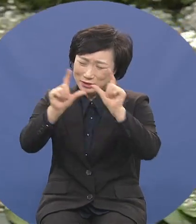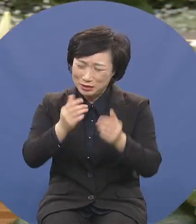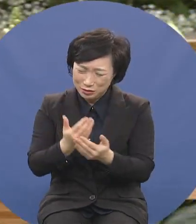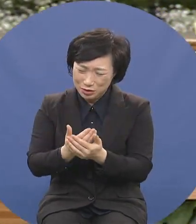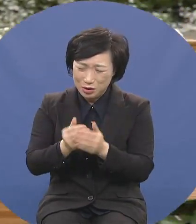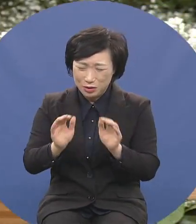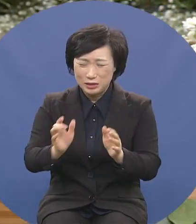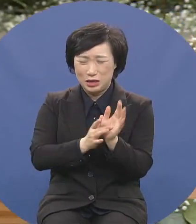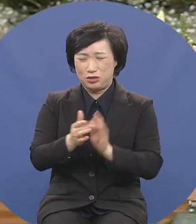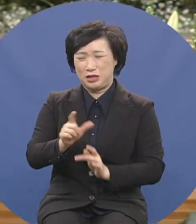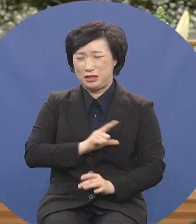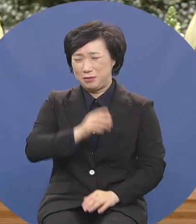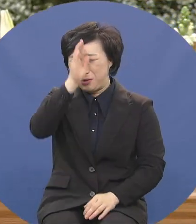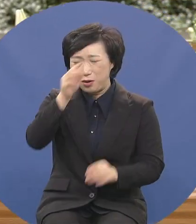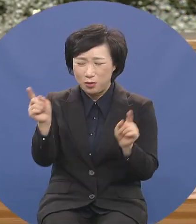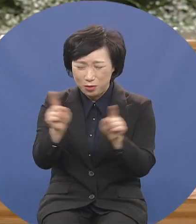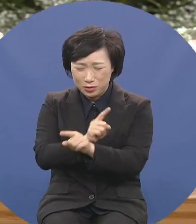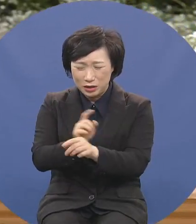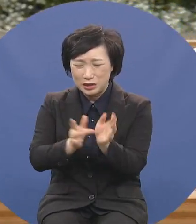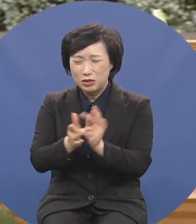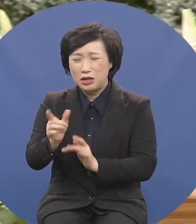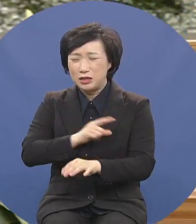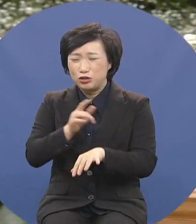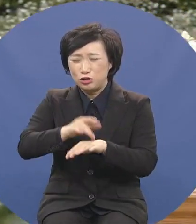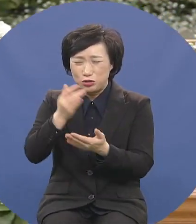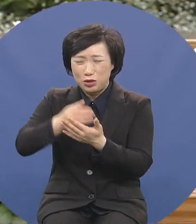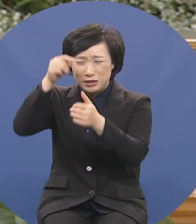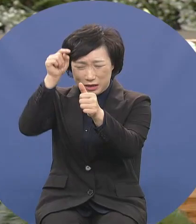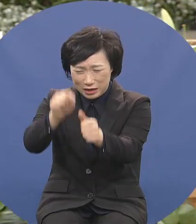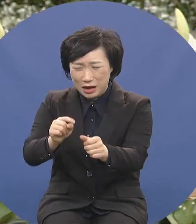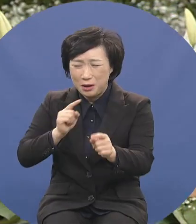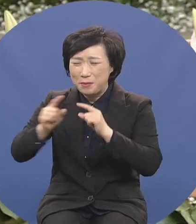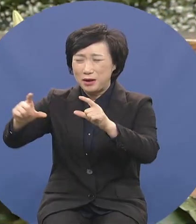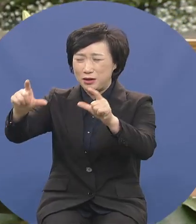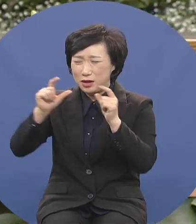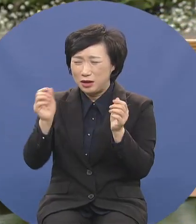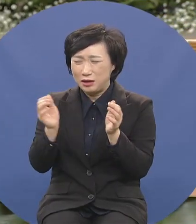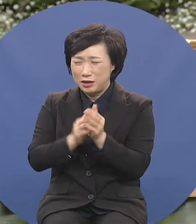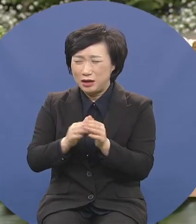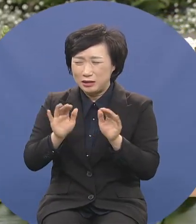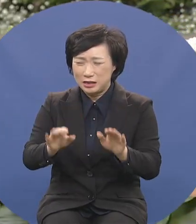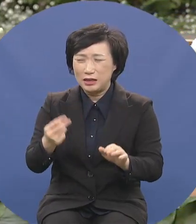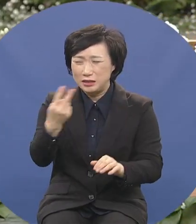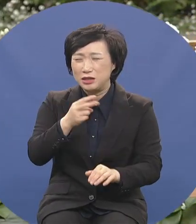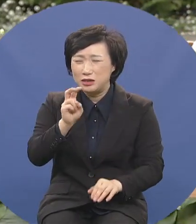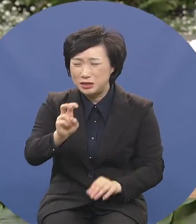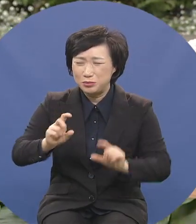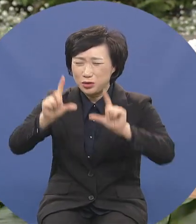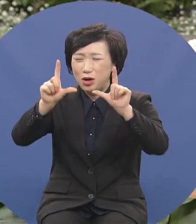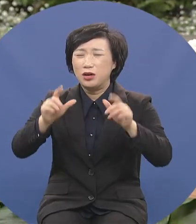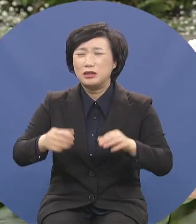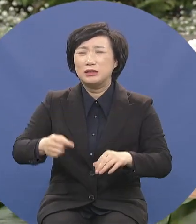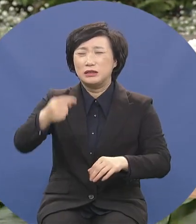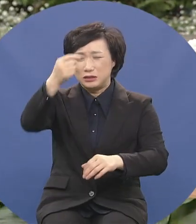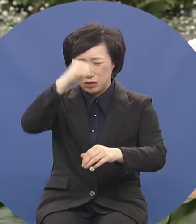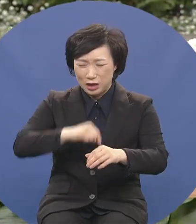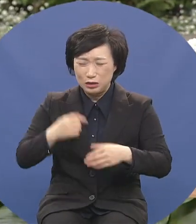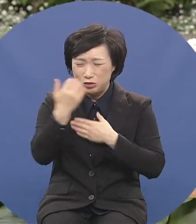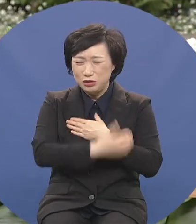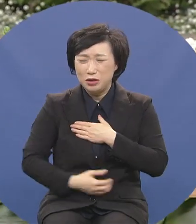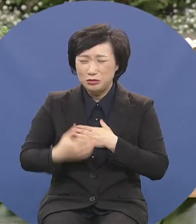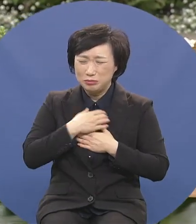이름으로 병 고쳐라. 내 이름으로 귀신 쫓아내라. 2020년에 돌아서 육체를 괴롭히는